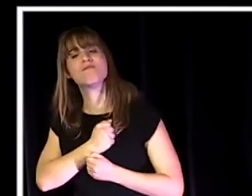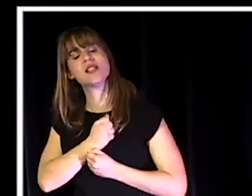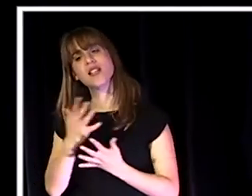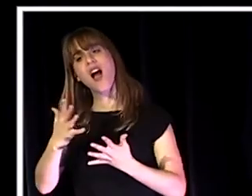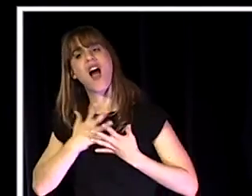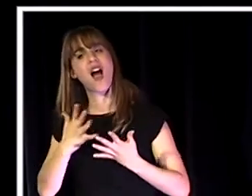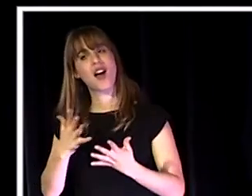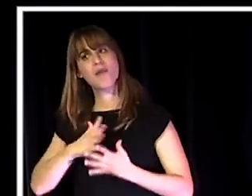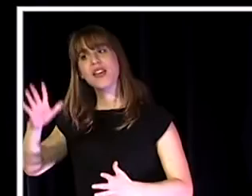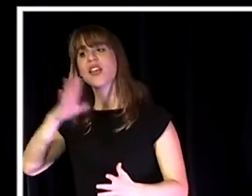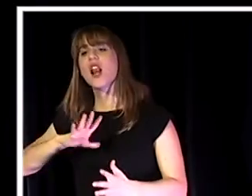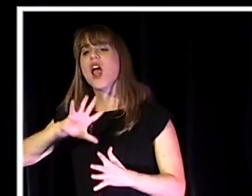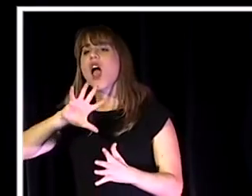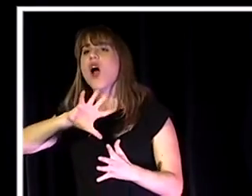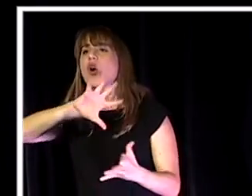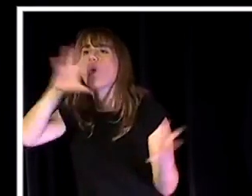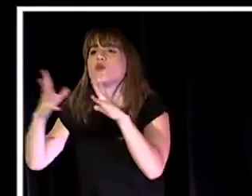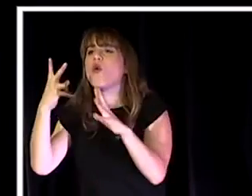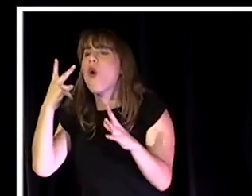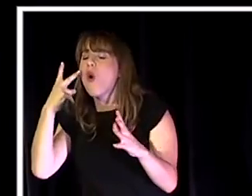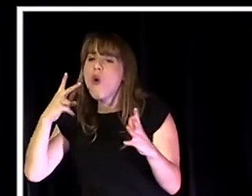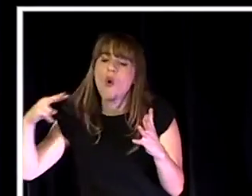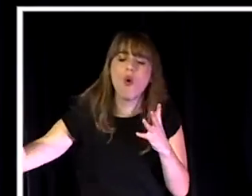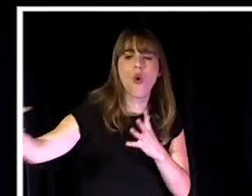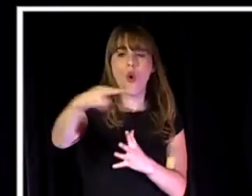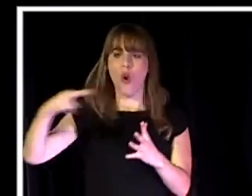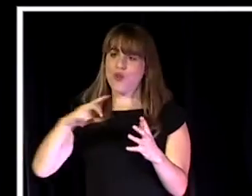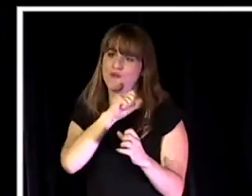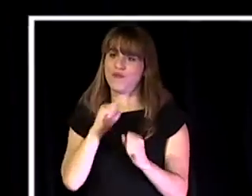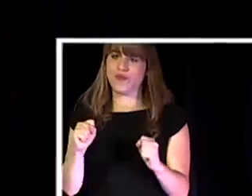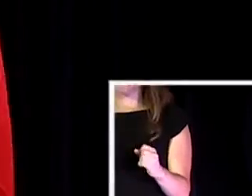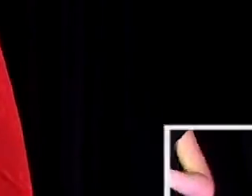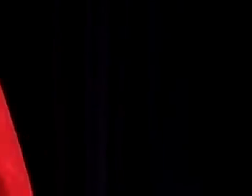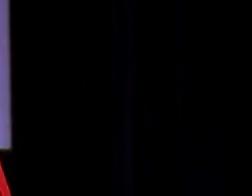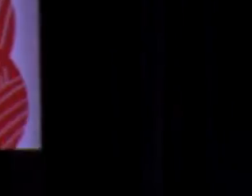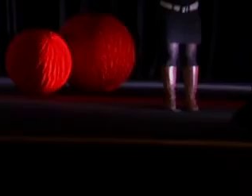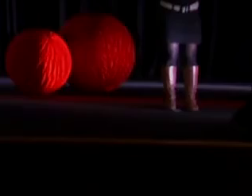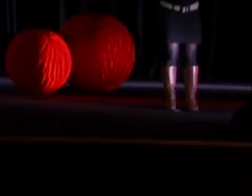και ήθελε να ζήσει όλο τον κόσμο. Σας ευχαριστώ πολύ. Καλημέρα.